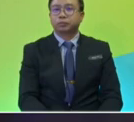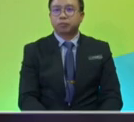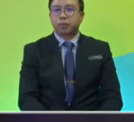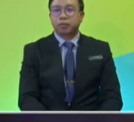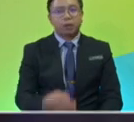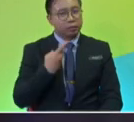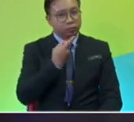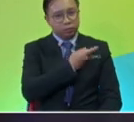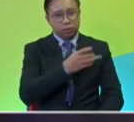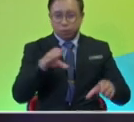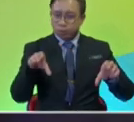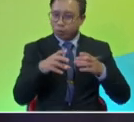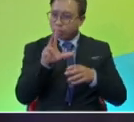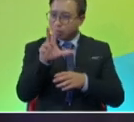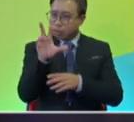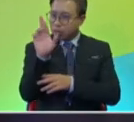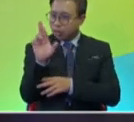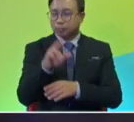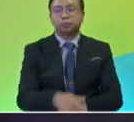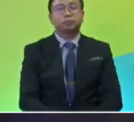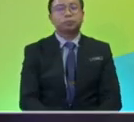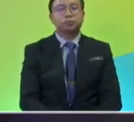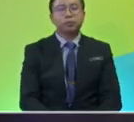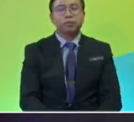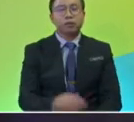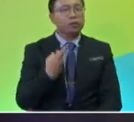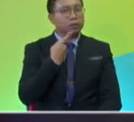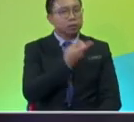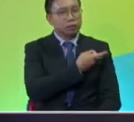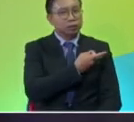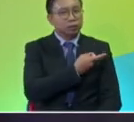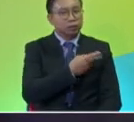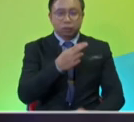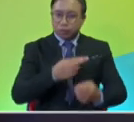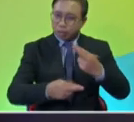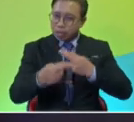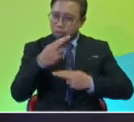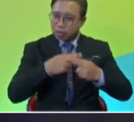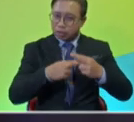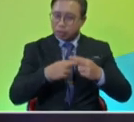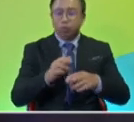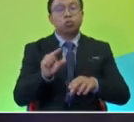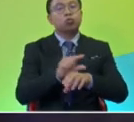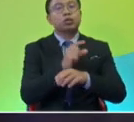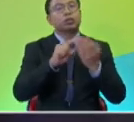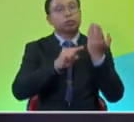kita kita buat macam 3 R lah kan kita kita kita recycle kita Re